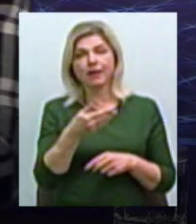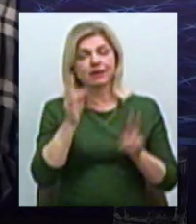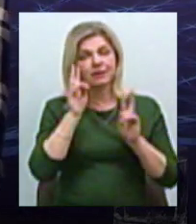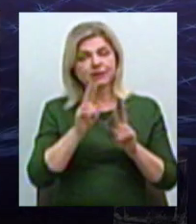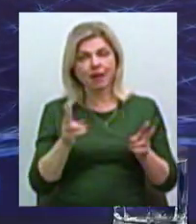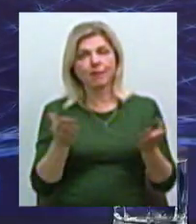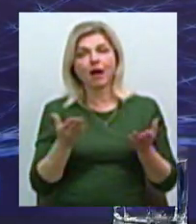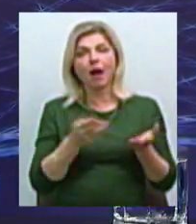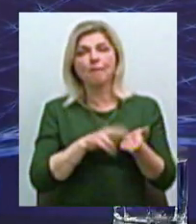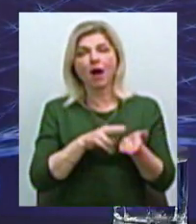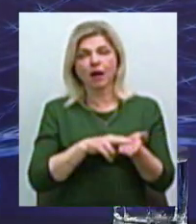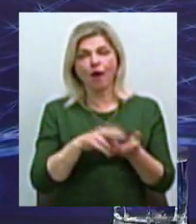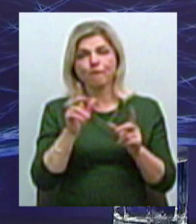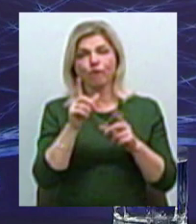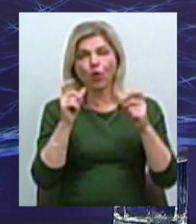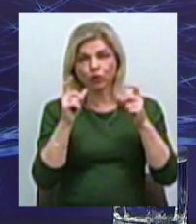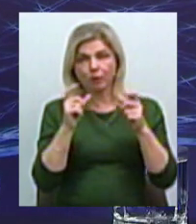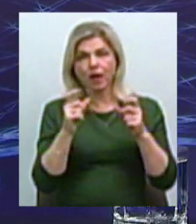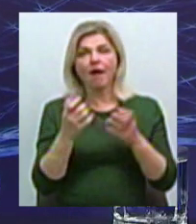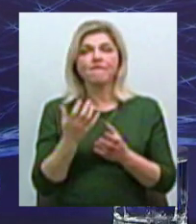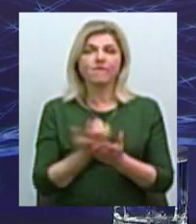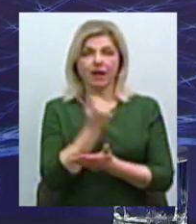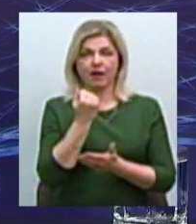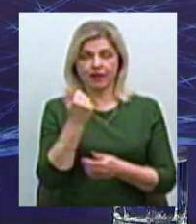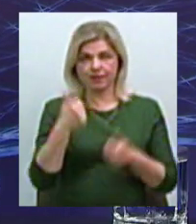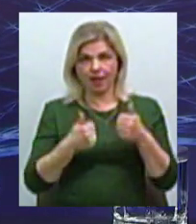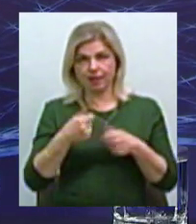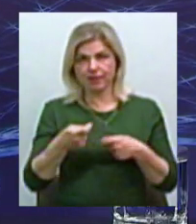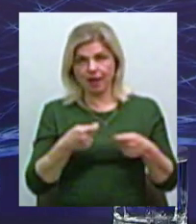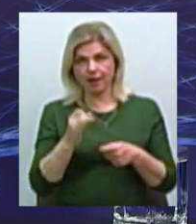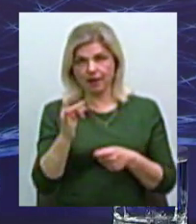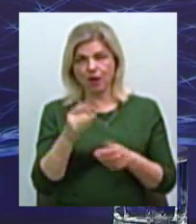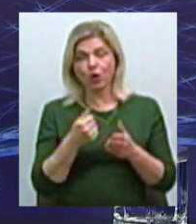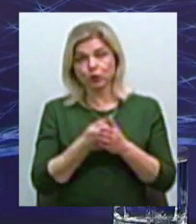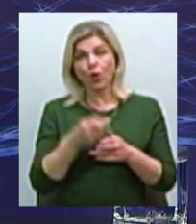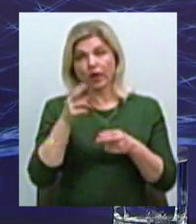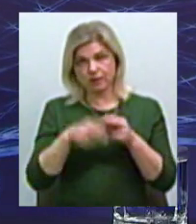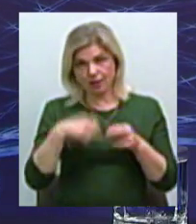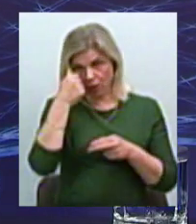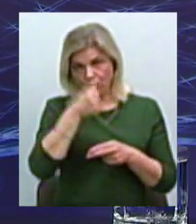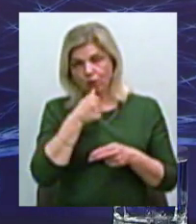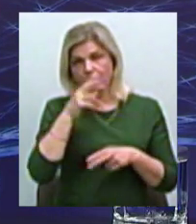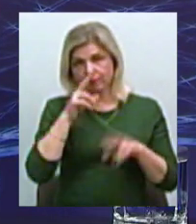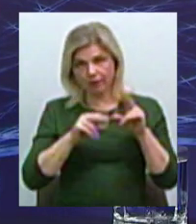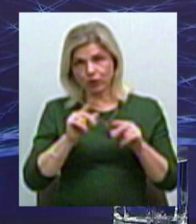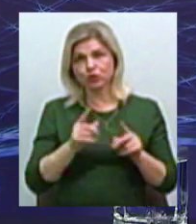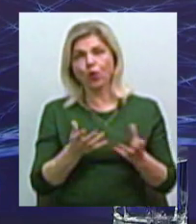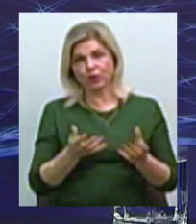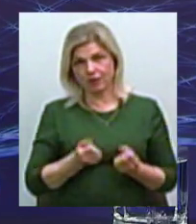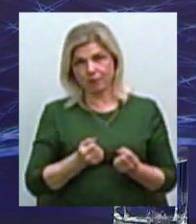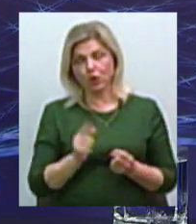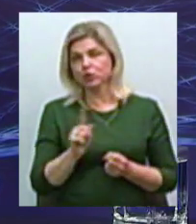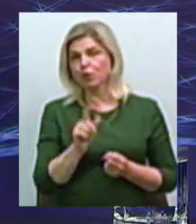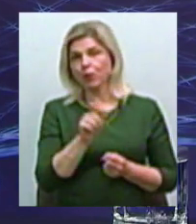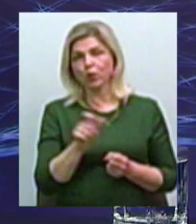яка марка фотоапарата виграє тендер. Тому до кінця року ми сподіваємося, що ми відкриємо, щоб людей не